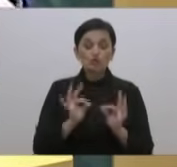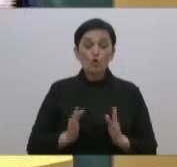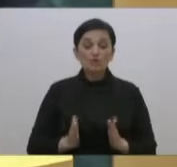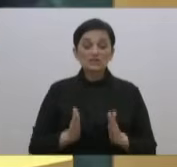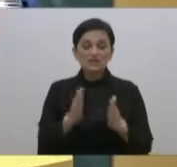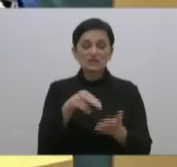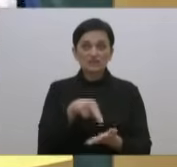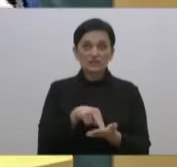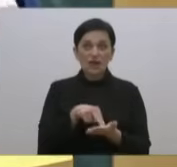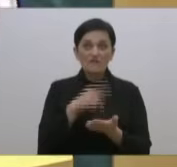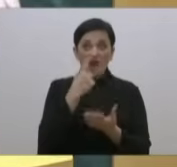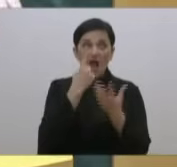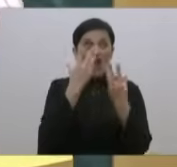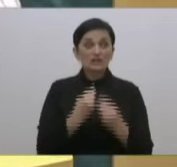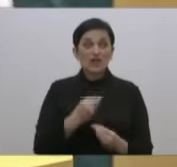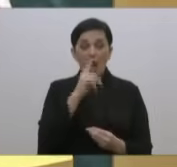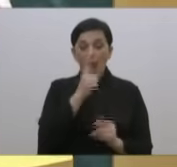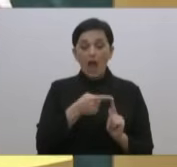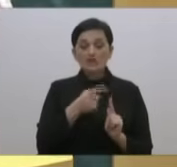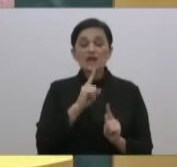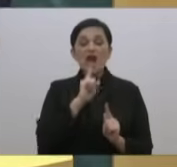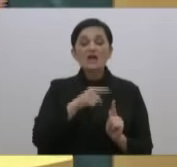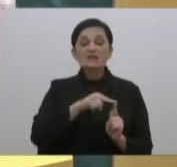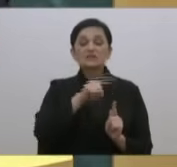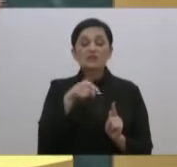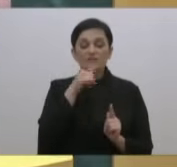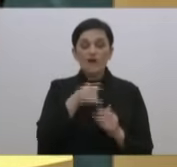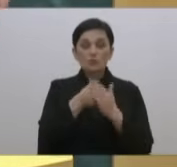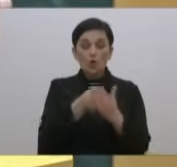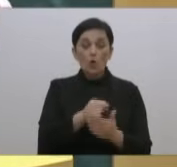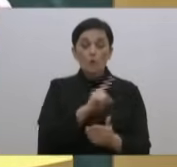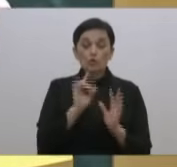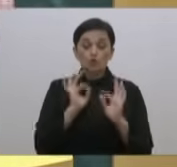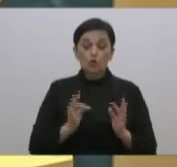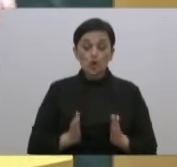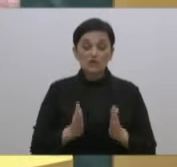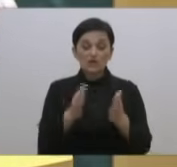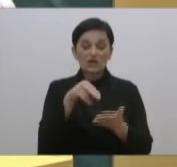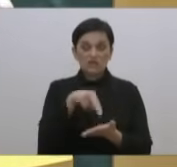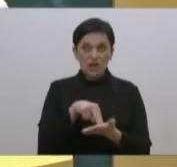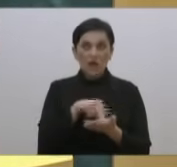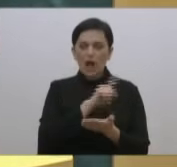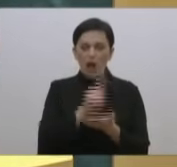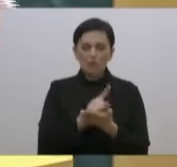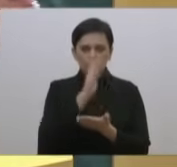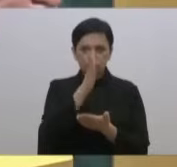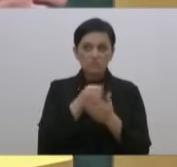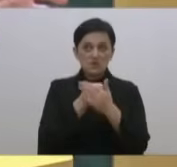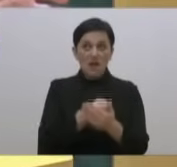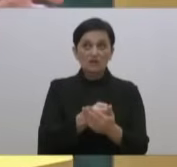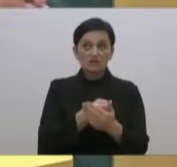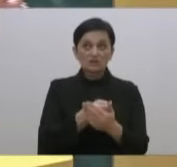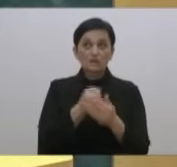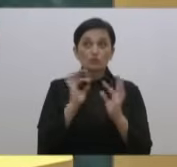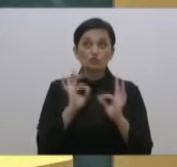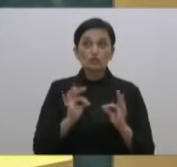გზაზე ვდგავართ. ეს ერთ დღეში და ერთ თვეში შეიძლება და ერთ წელიწადში არ მიიღწევდეს, მაგრამ როდესაც სწორ გზაზე დგახარ, ამას აუცილებლად მიაღწევ. Da,